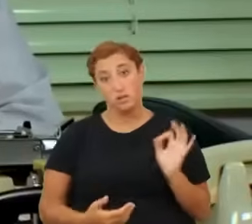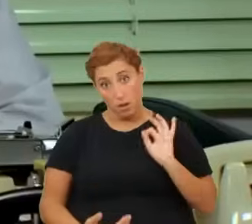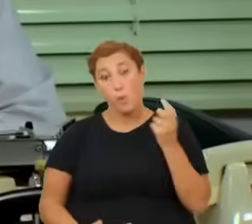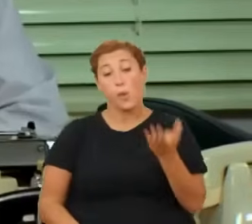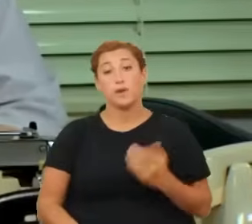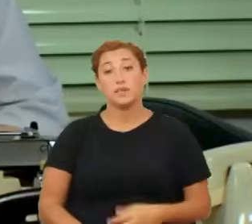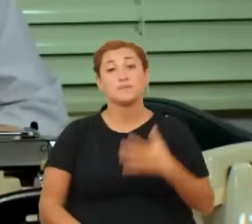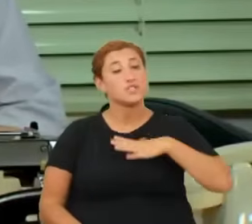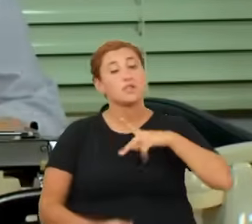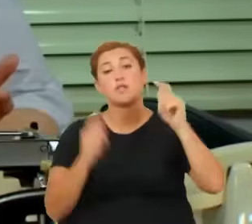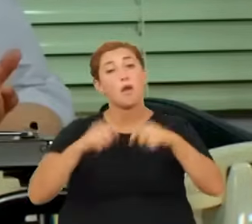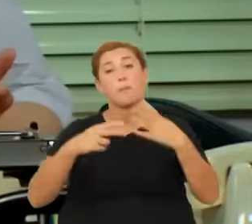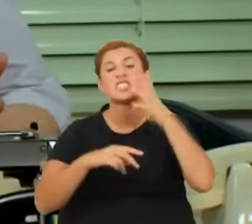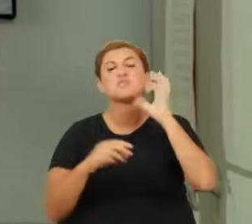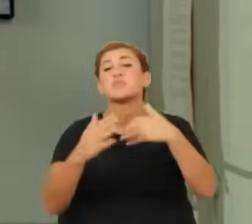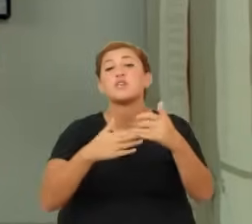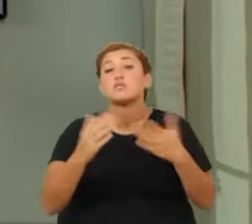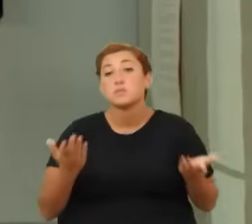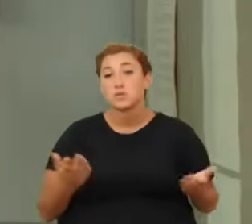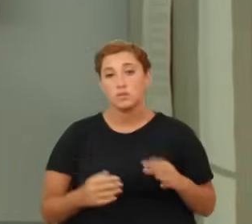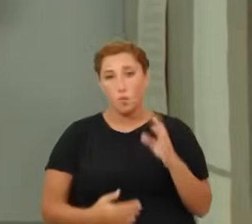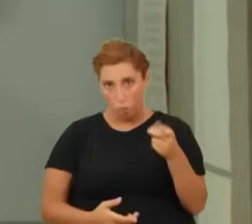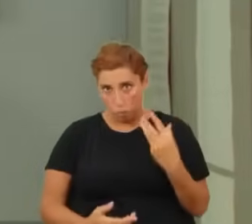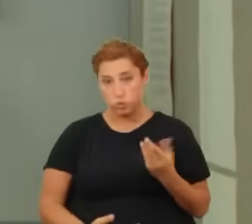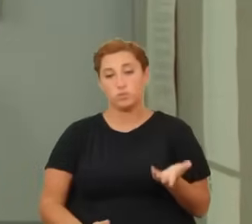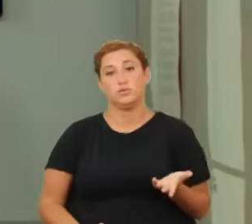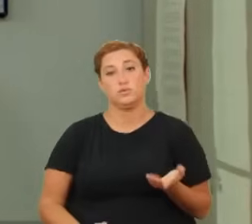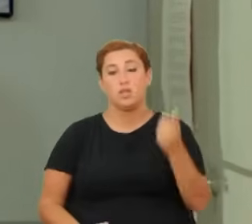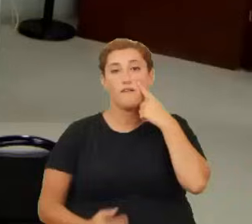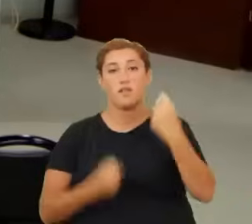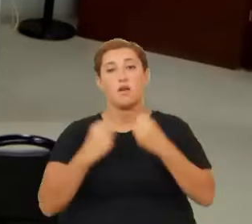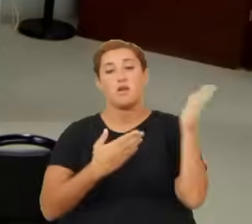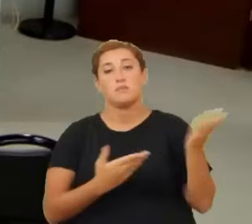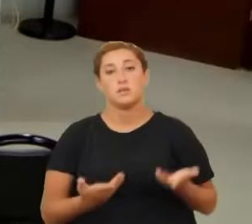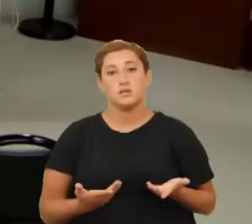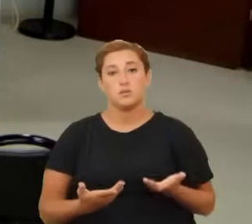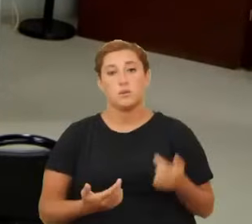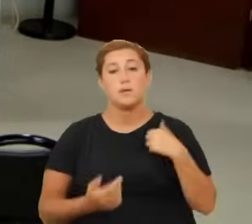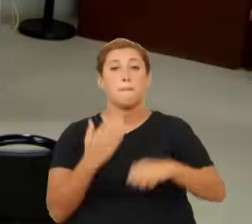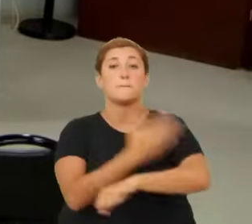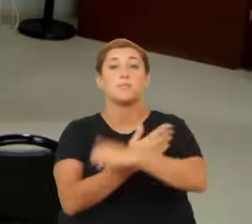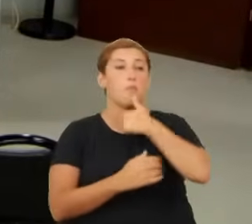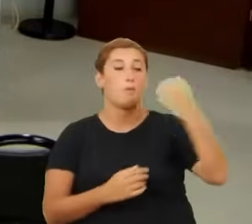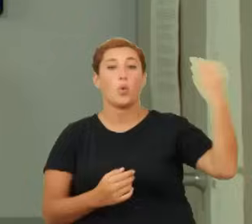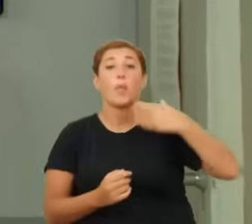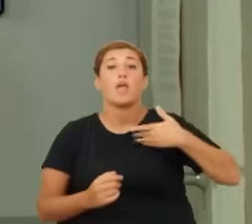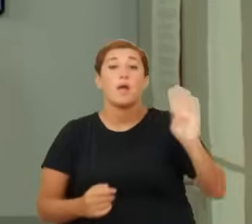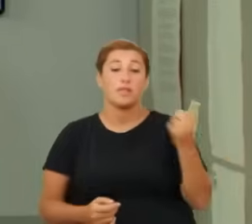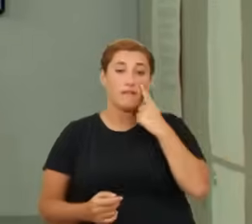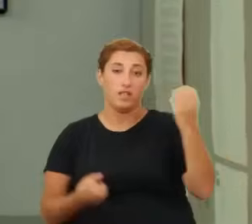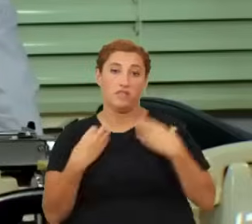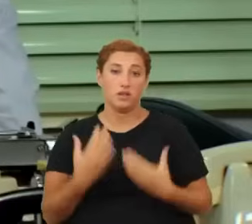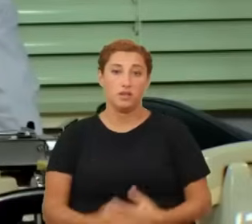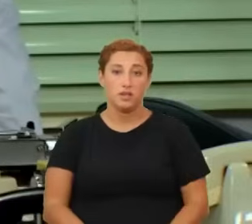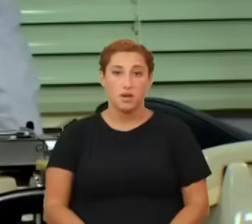Tabii öyle başkomiserim. İstediğinizi yapabilirsiniz. Kim karışabilir ki? Olur mu öyle Selahattin, olur mu ya? Devletin aracı o. Bana memleketten babam göndermedi ki onu, devlet